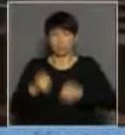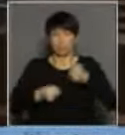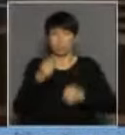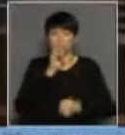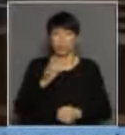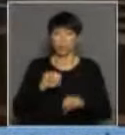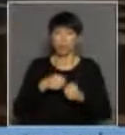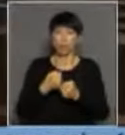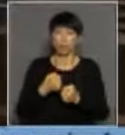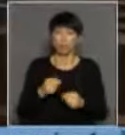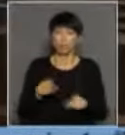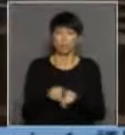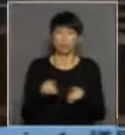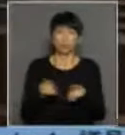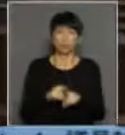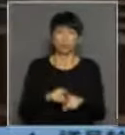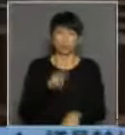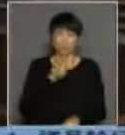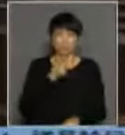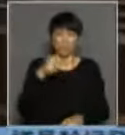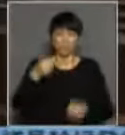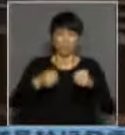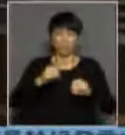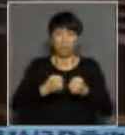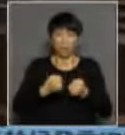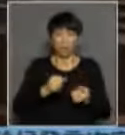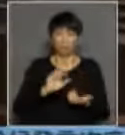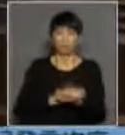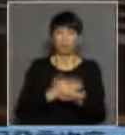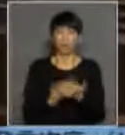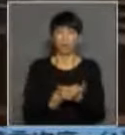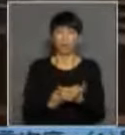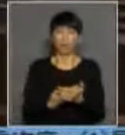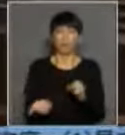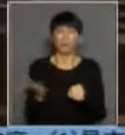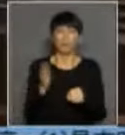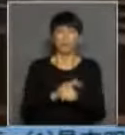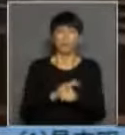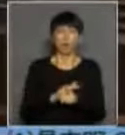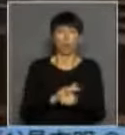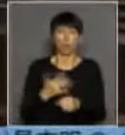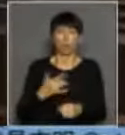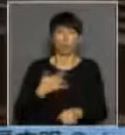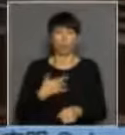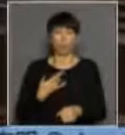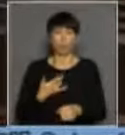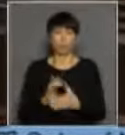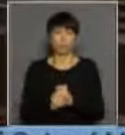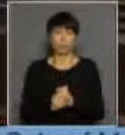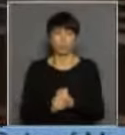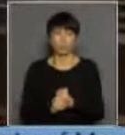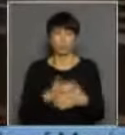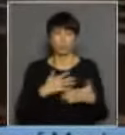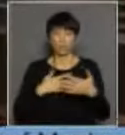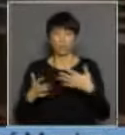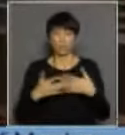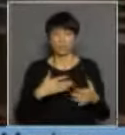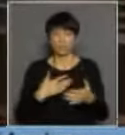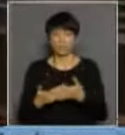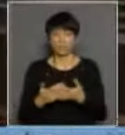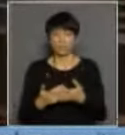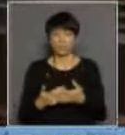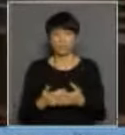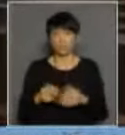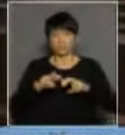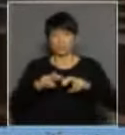壞喺邊度。但係對於這件事係完全於事無補，因為我正如我剛才開宗明義所講，件事唔使審啊，唔使